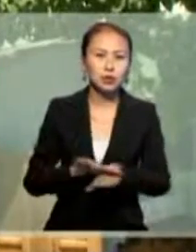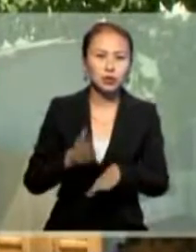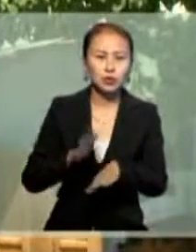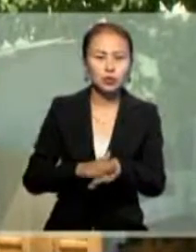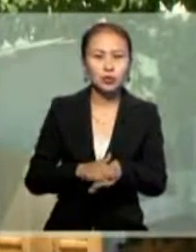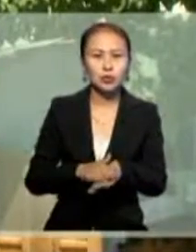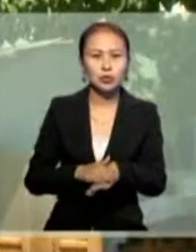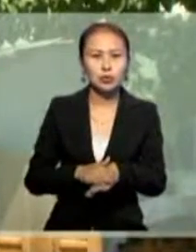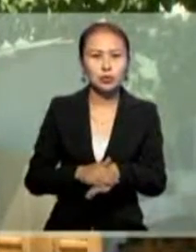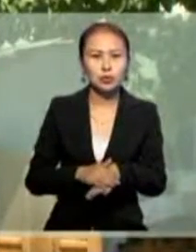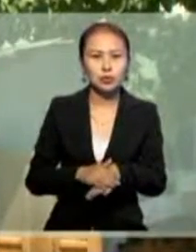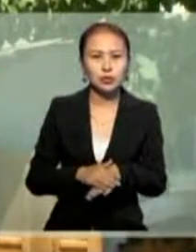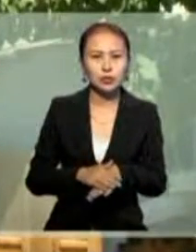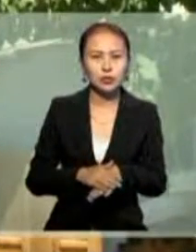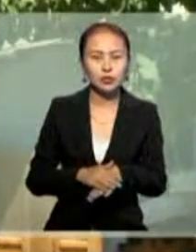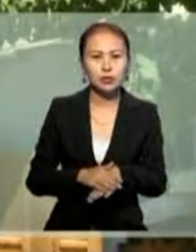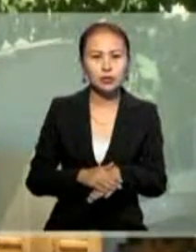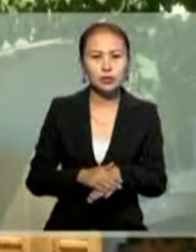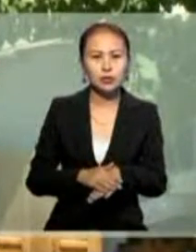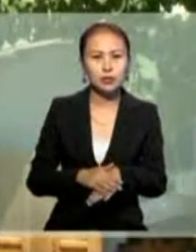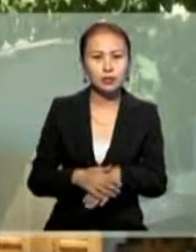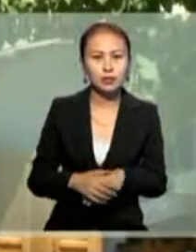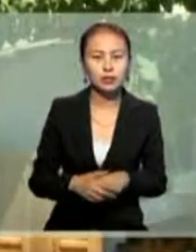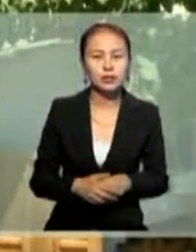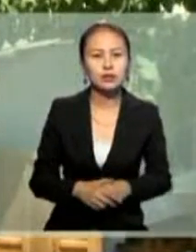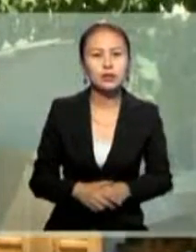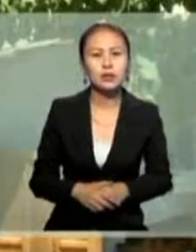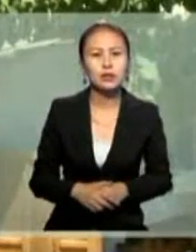да шетке итермеліп.